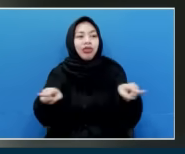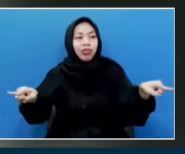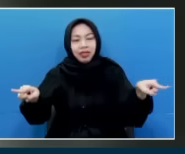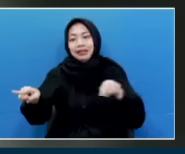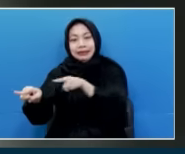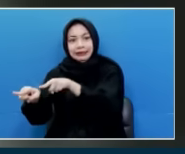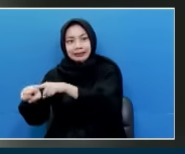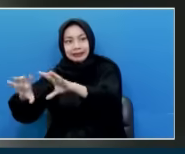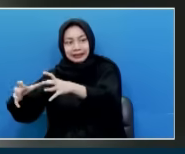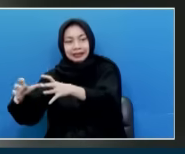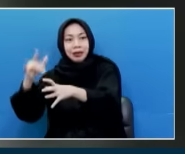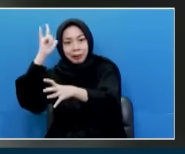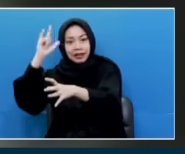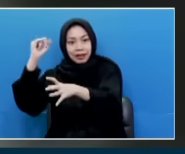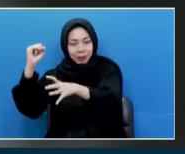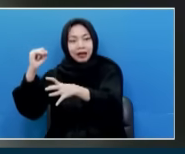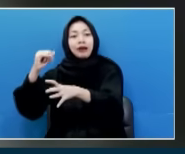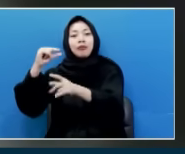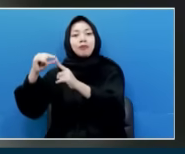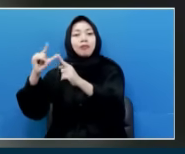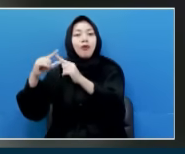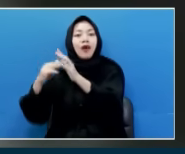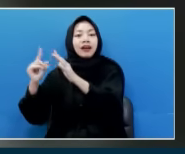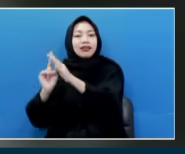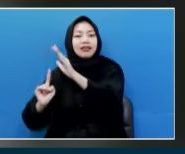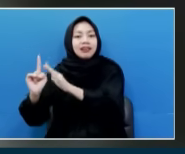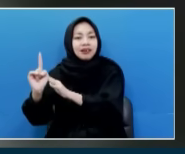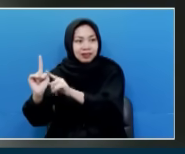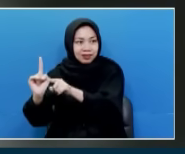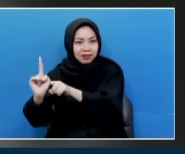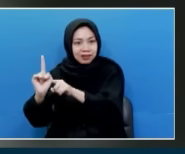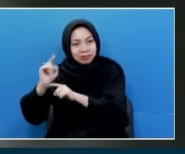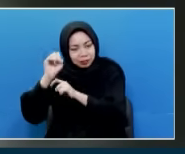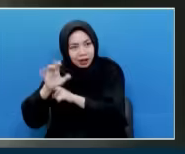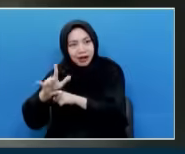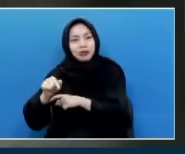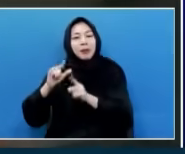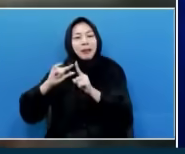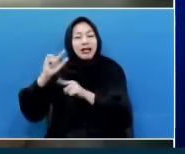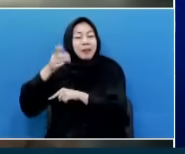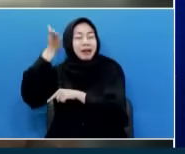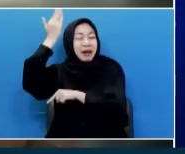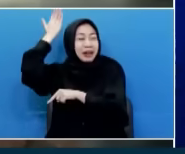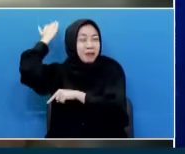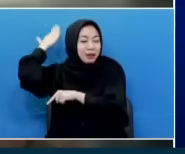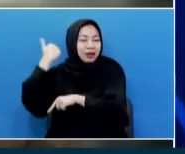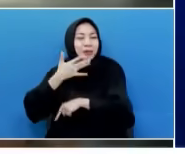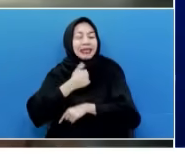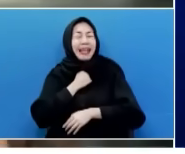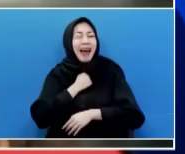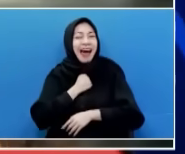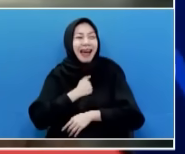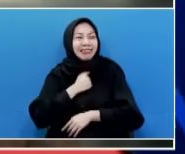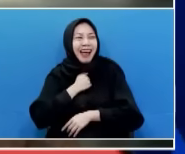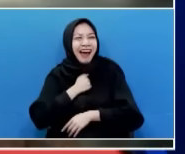mungkin datang dari PDIP yang beberapa kali mencoba menahan diri untuk tidak ee apa ya